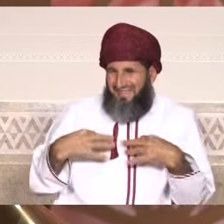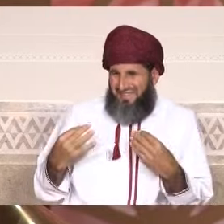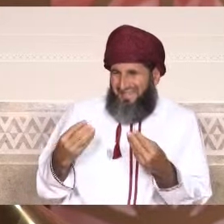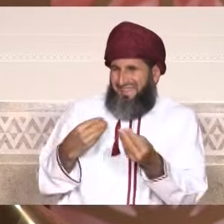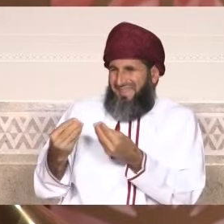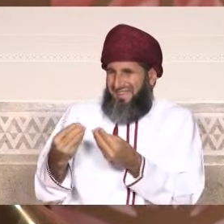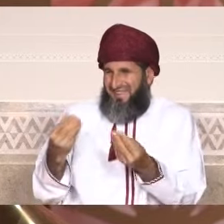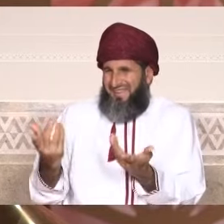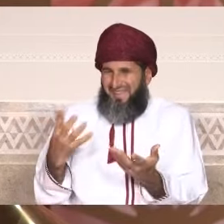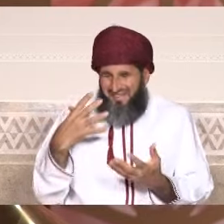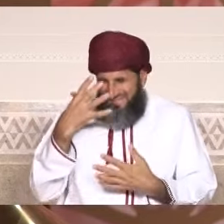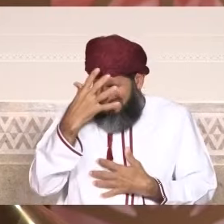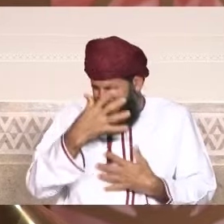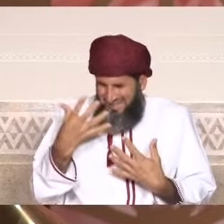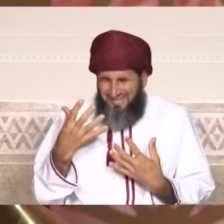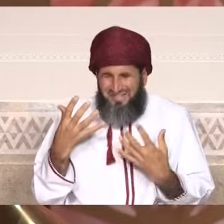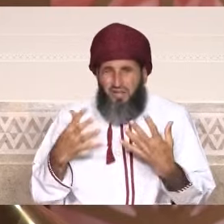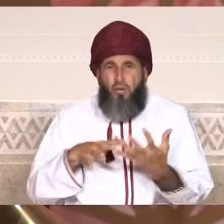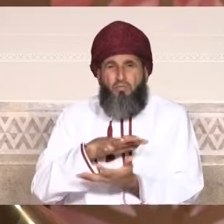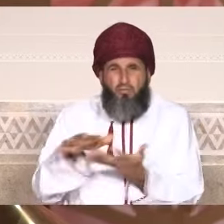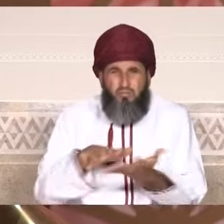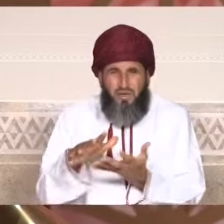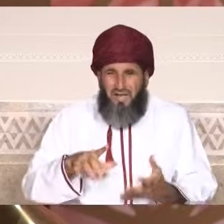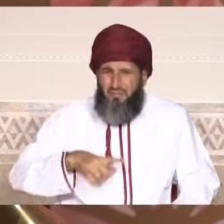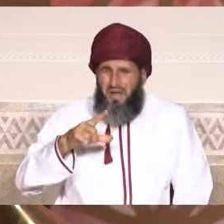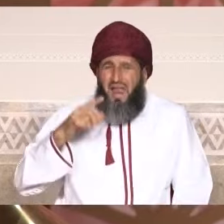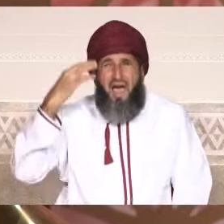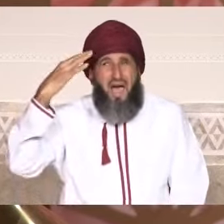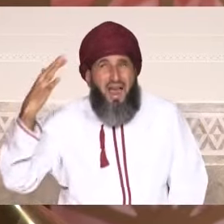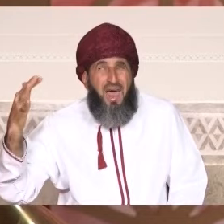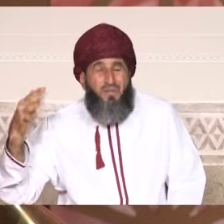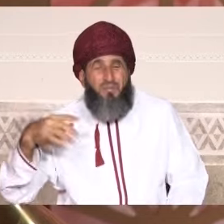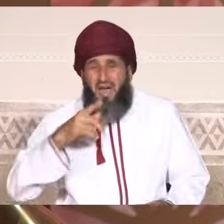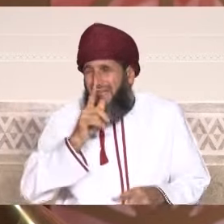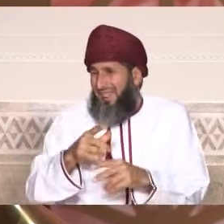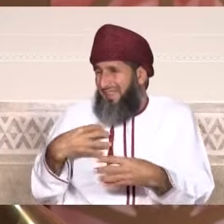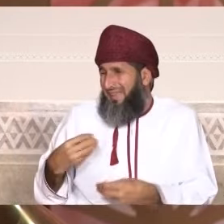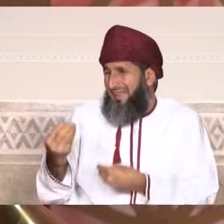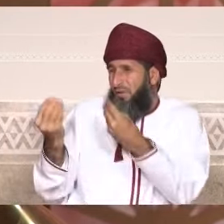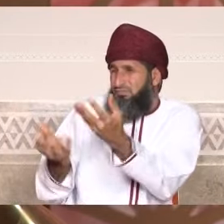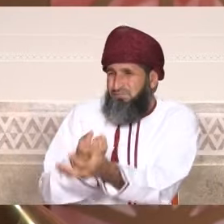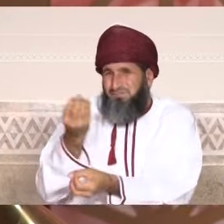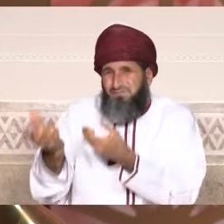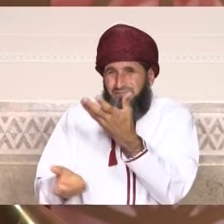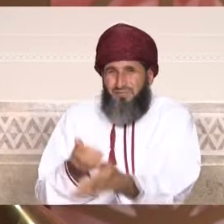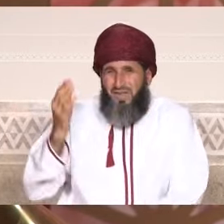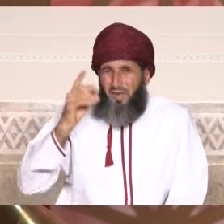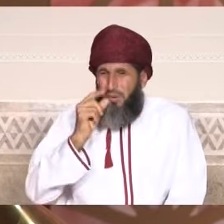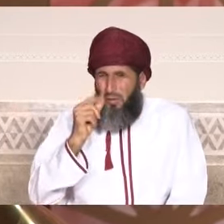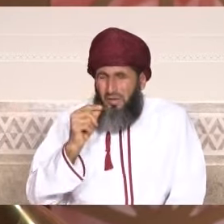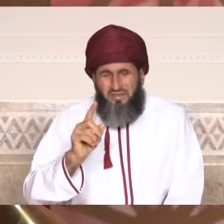تبادل الهموم والاهتمامات والآمال والمستقبل وغير ذلك فهذا ليس من القول المعروف